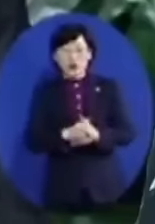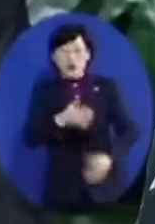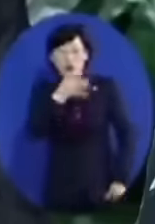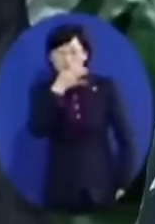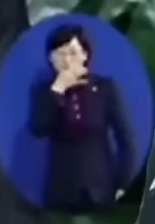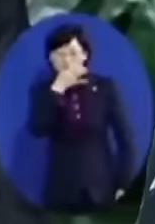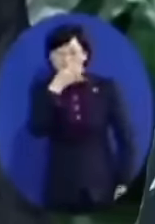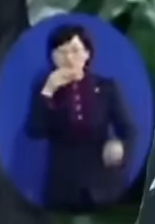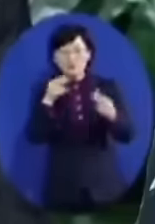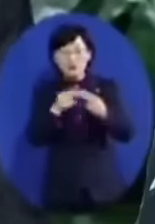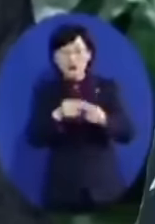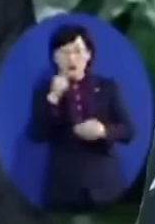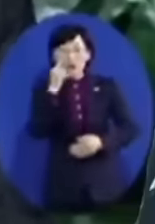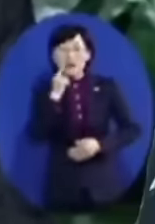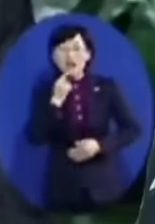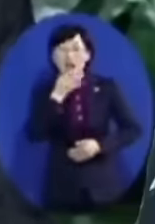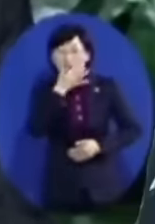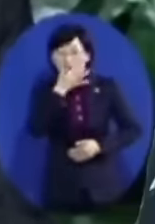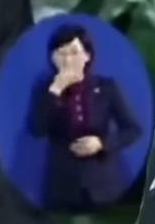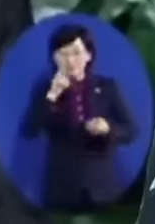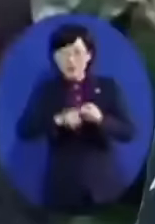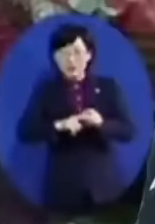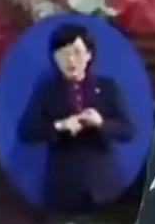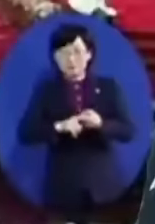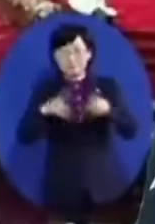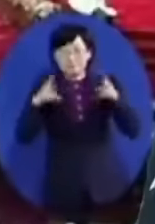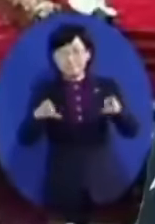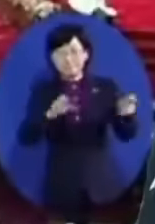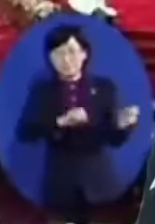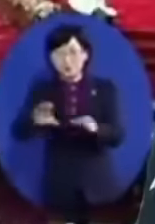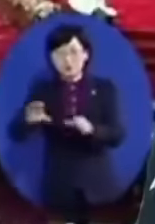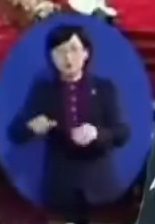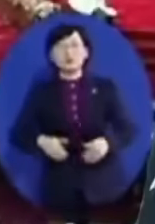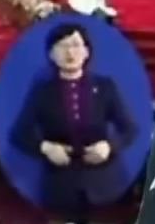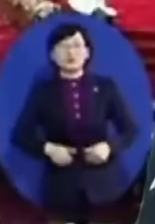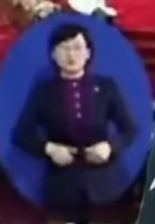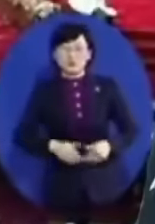욕심과 탐심을 저버려야 되는 것입니다.